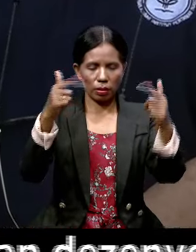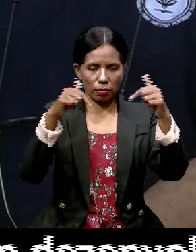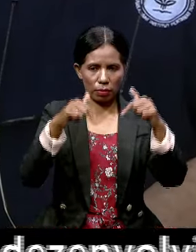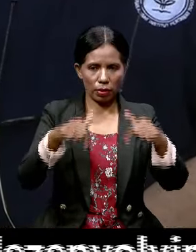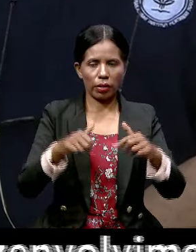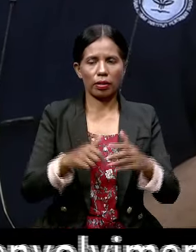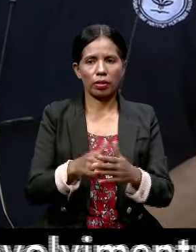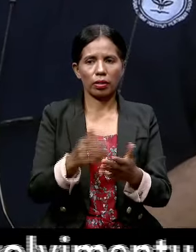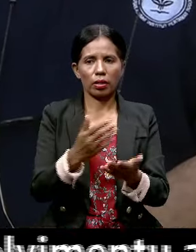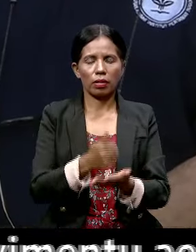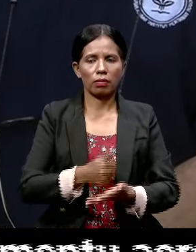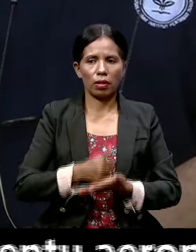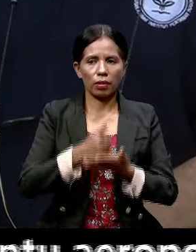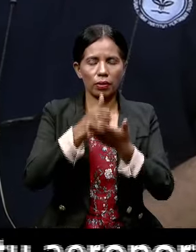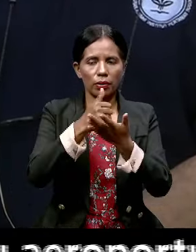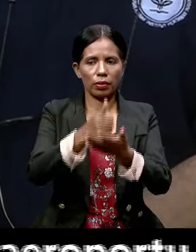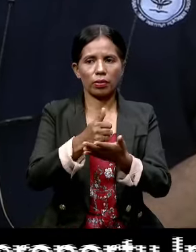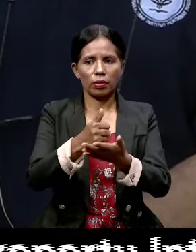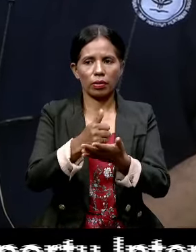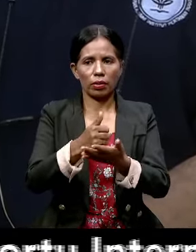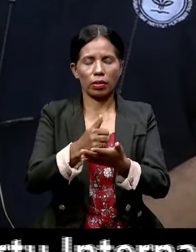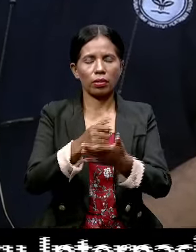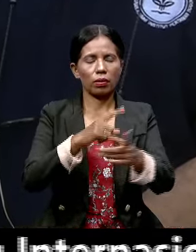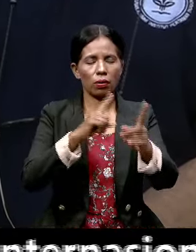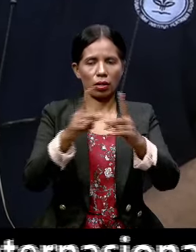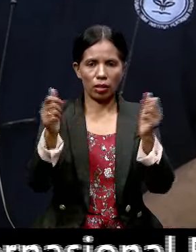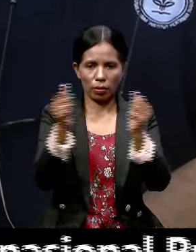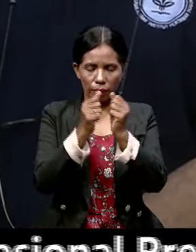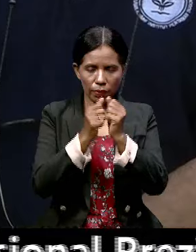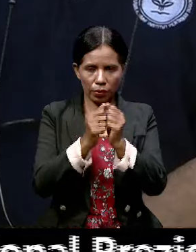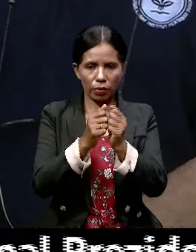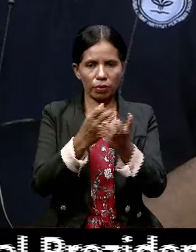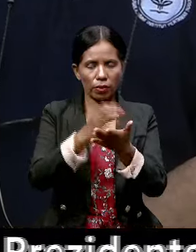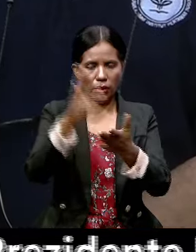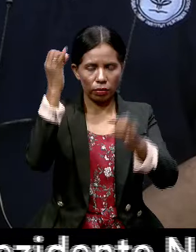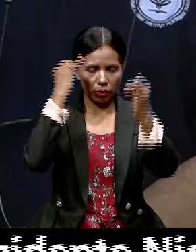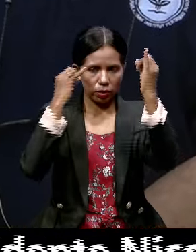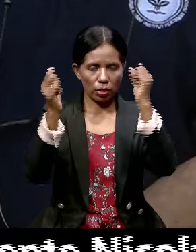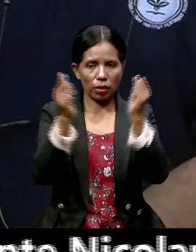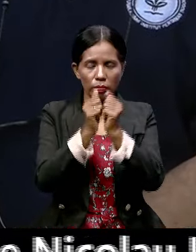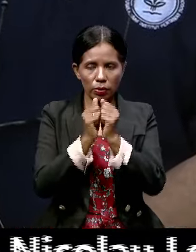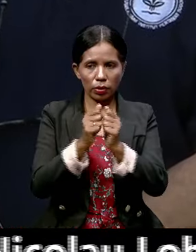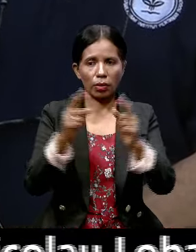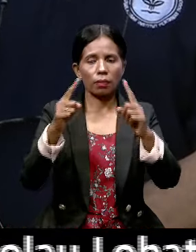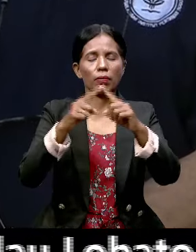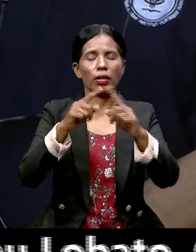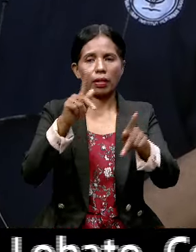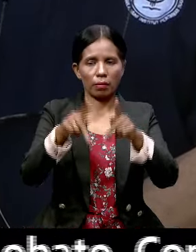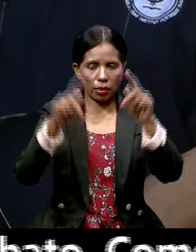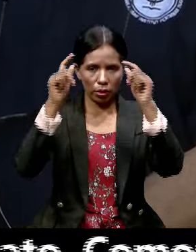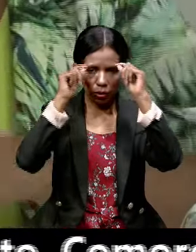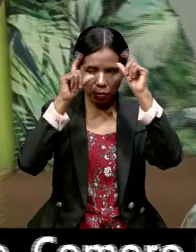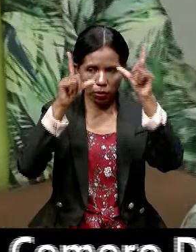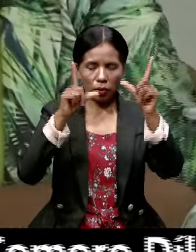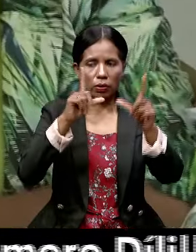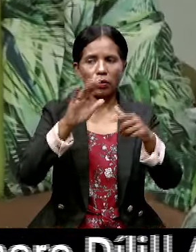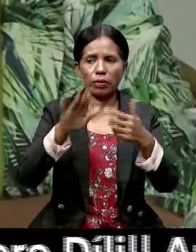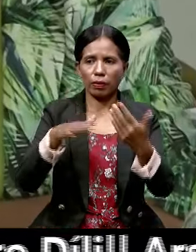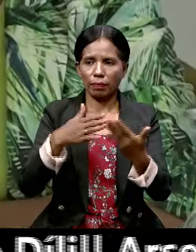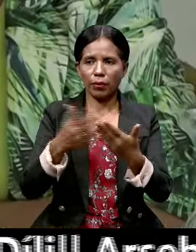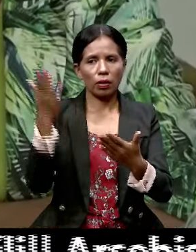tu facilita halo konsolidasaun ba Timor wan sira nebe maka